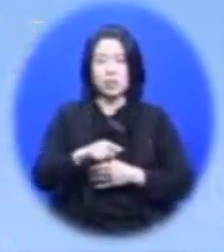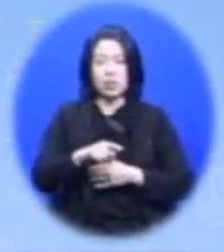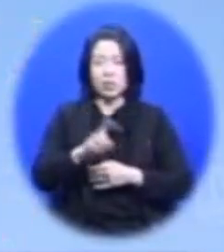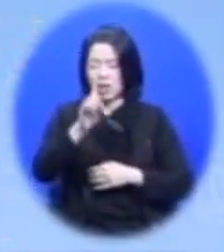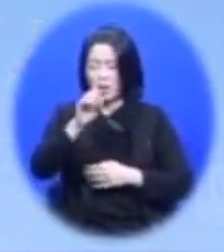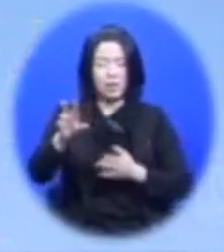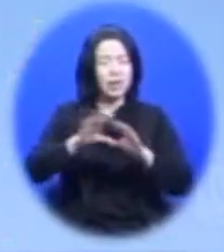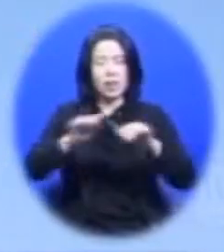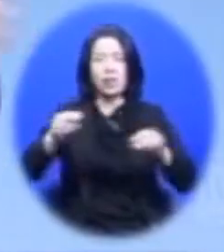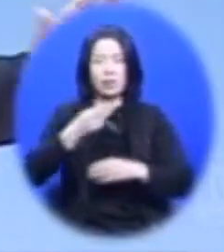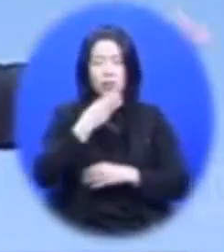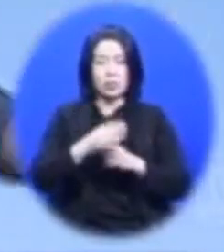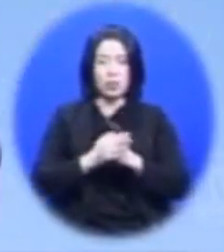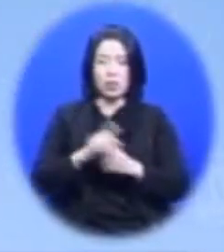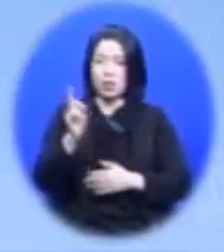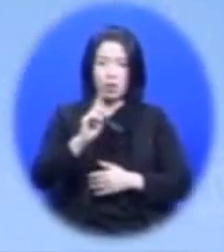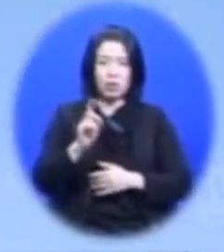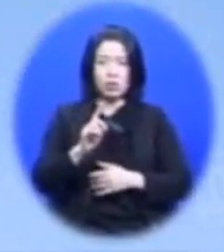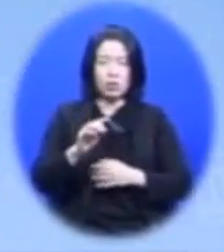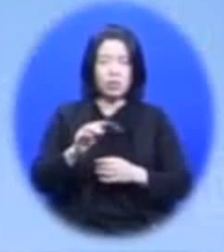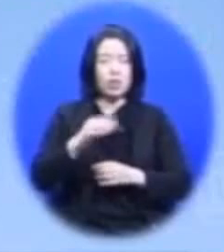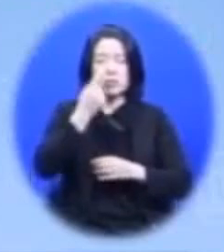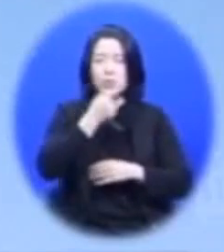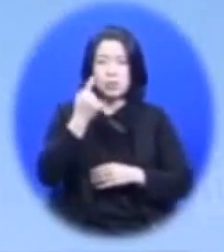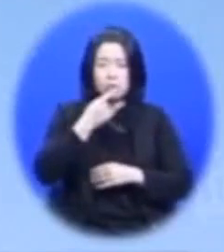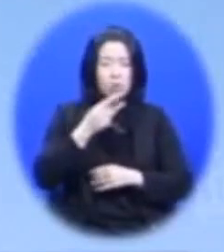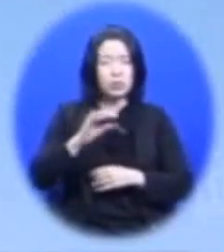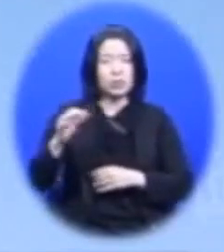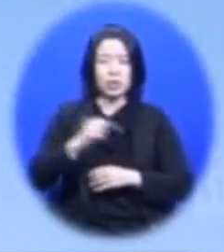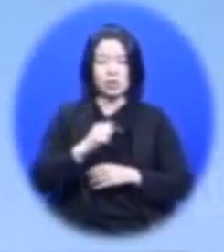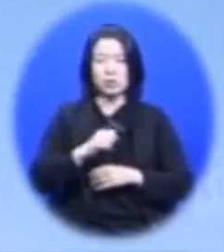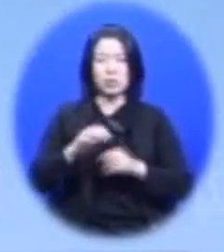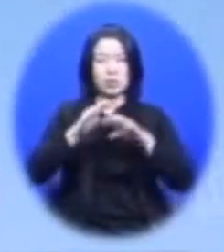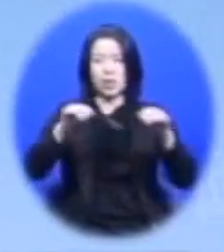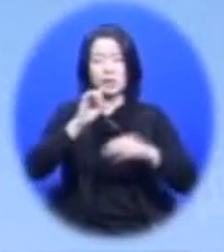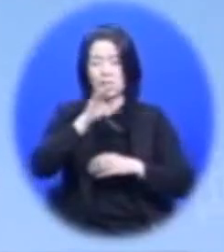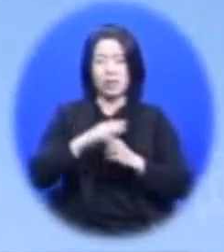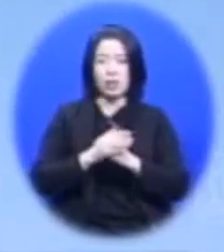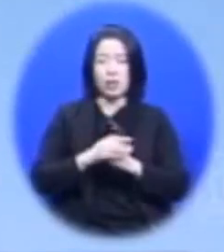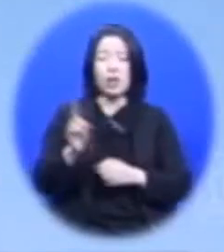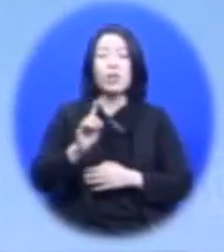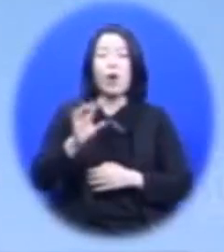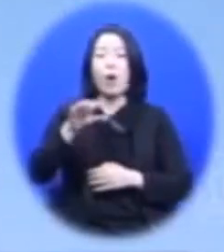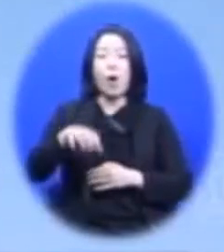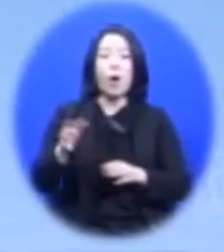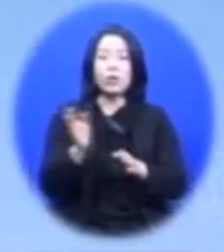안 됩니다. 어떤 논리로도 해결 안 돼요. 근데 어디서 사랑이 오지요?